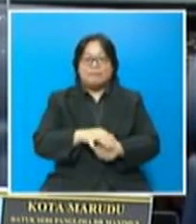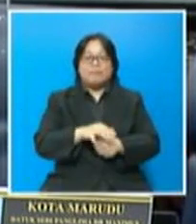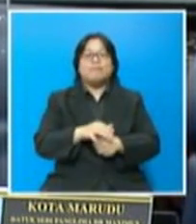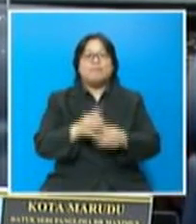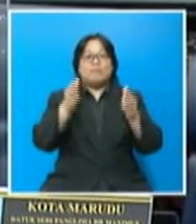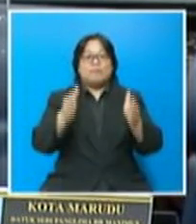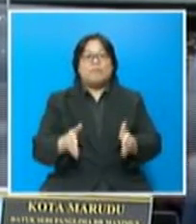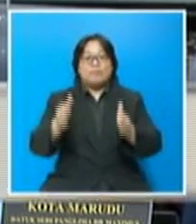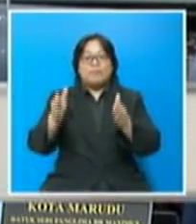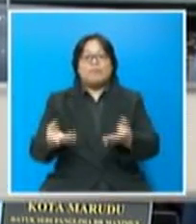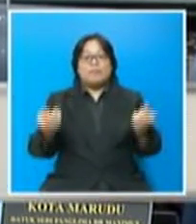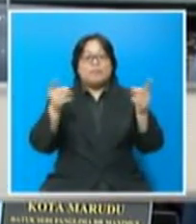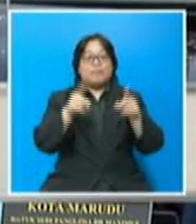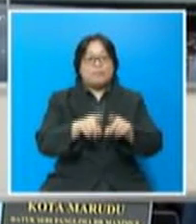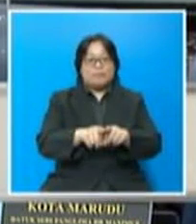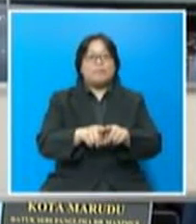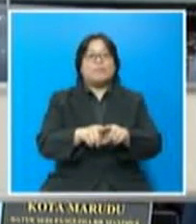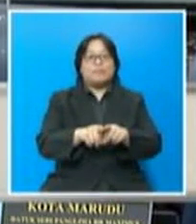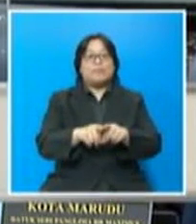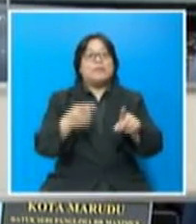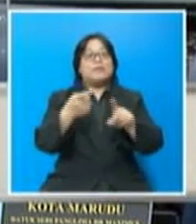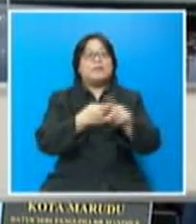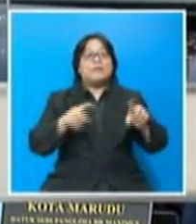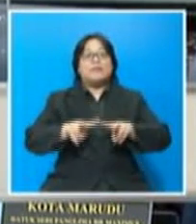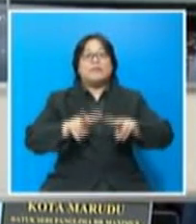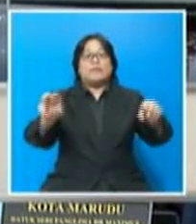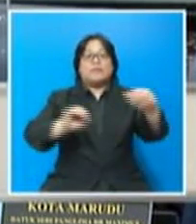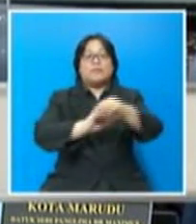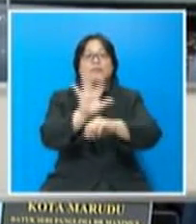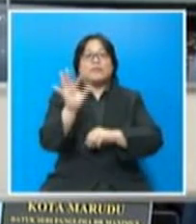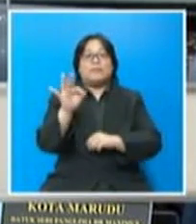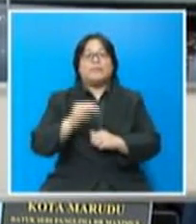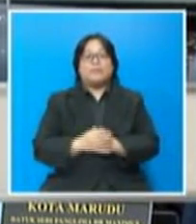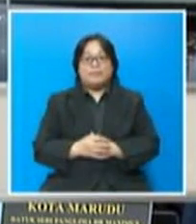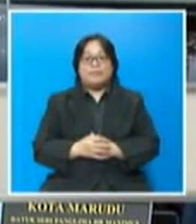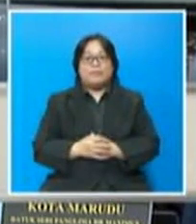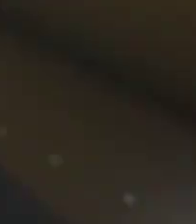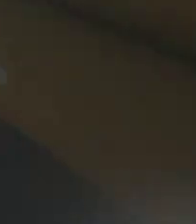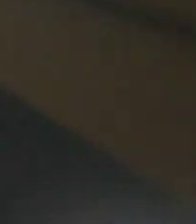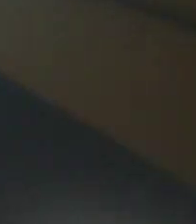oleh mereka yang terkesan secara langsung oleh ancaman pandemik COVID-19.